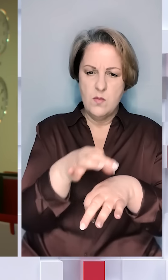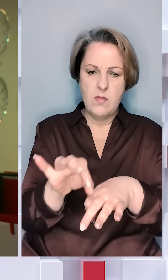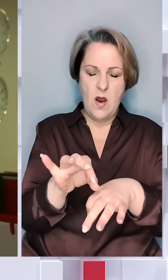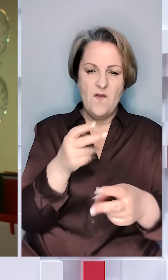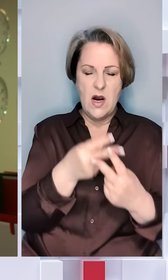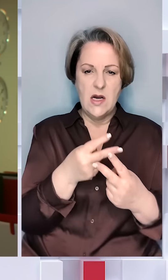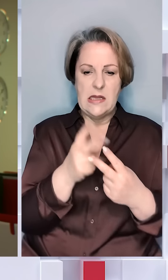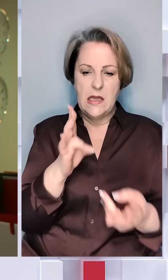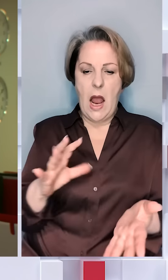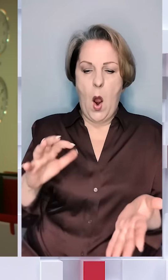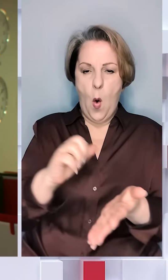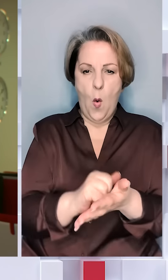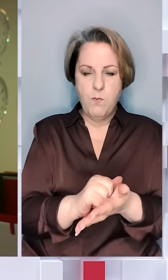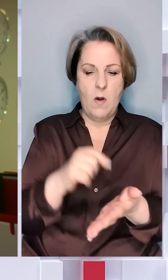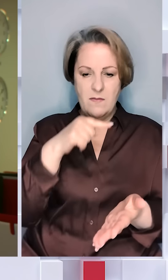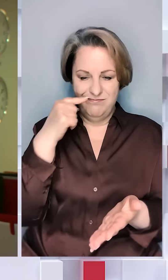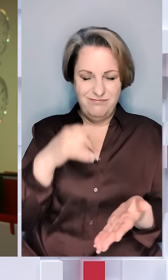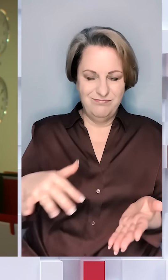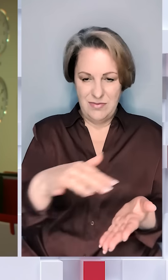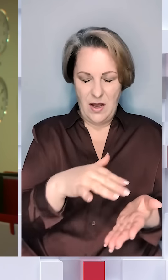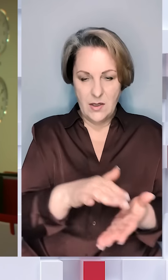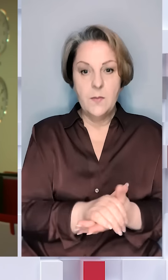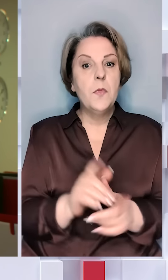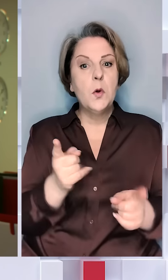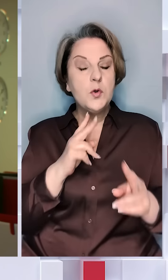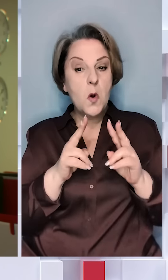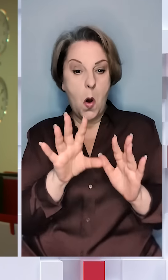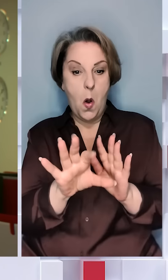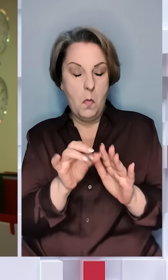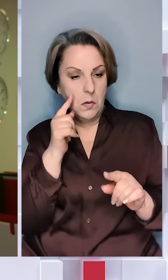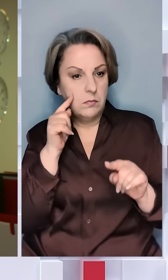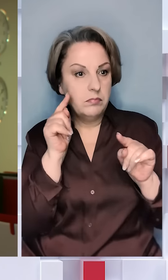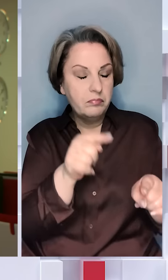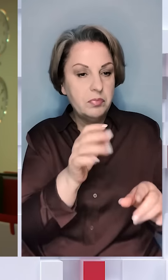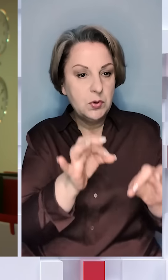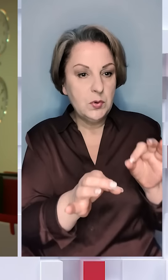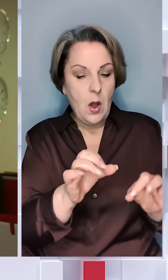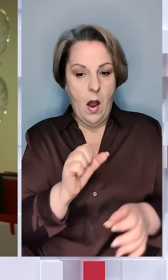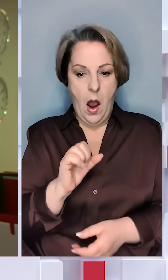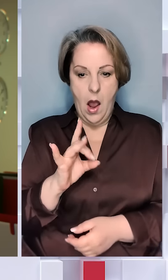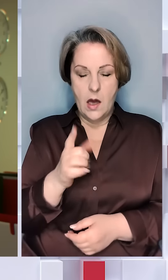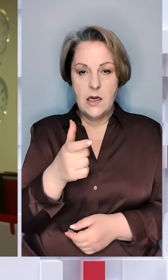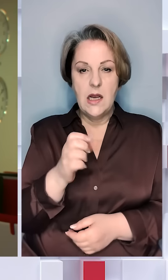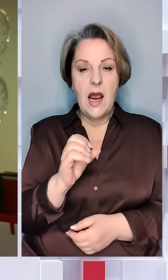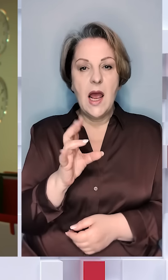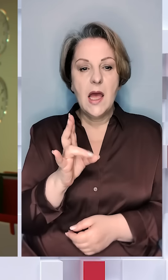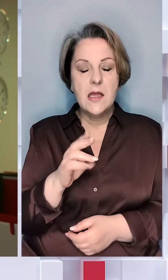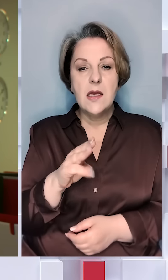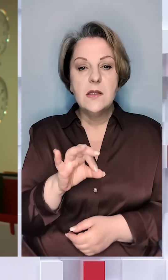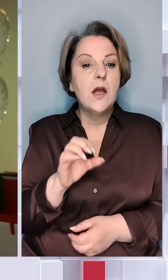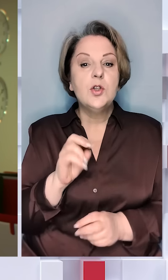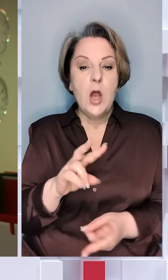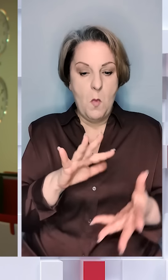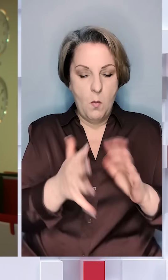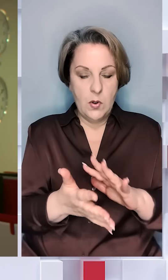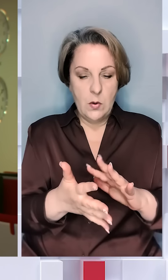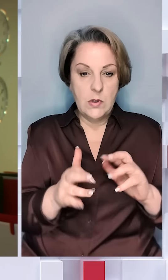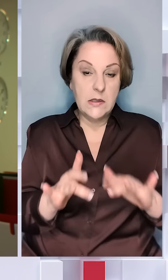у буцигарні на окупованій території. Чому для позову обрали далеко Аргентину? І чим може обернутися